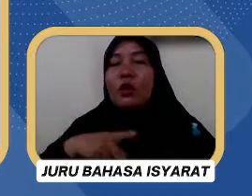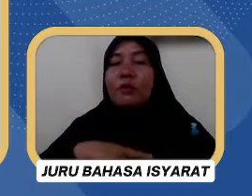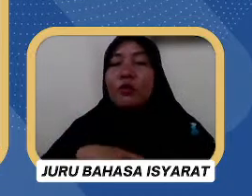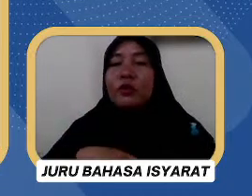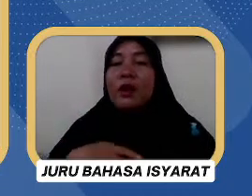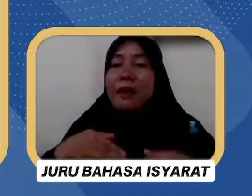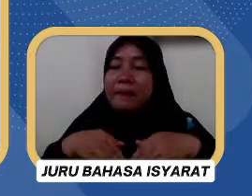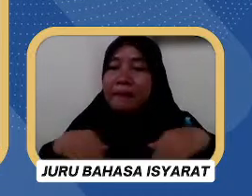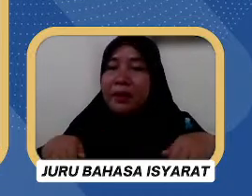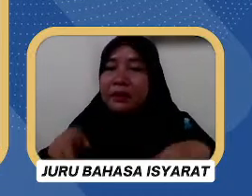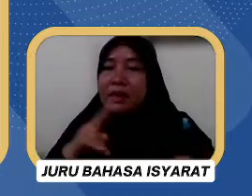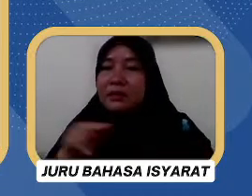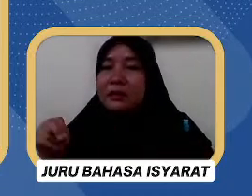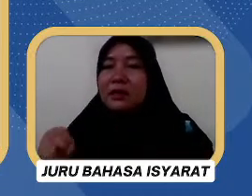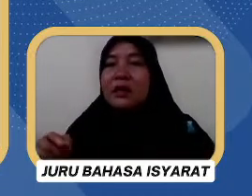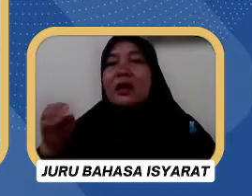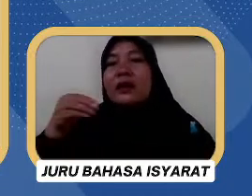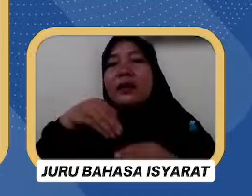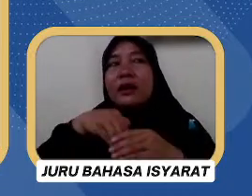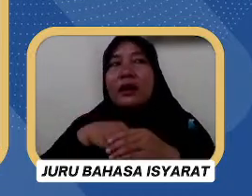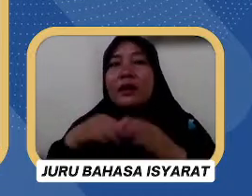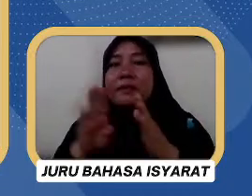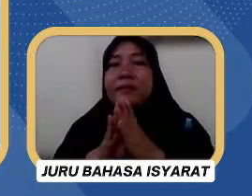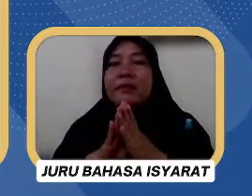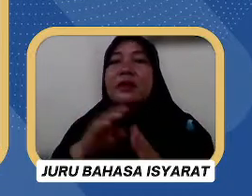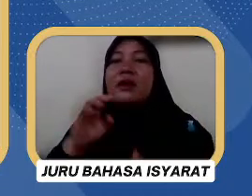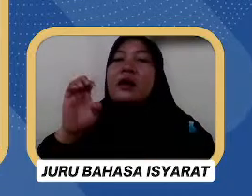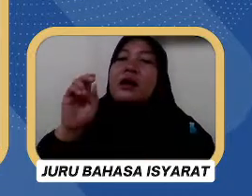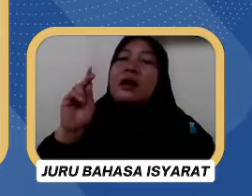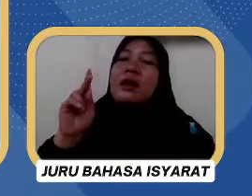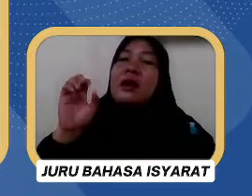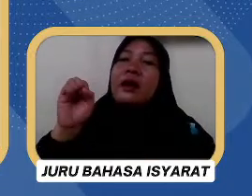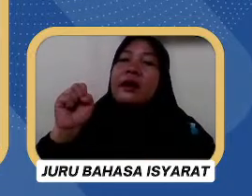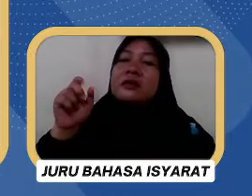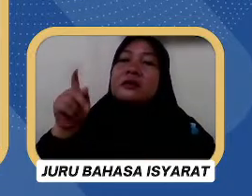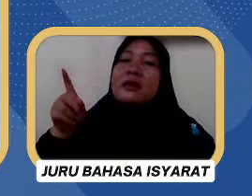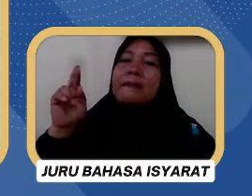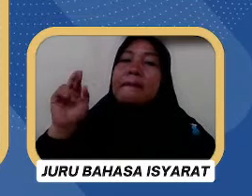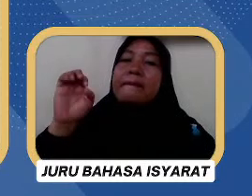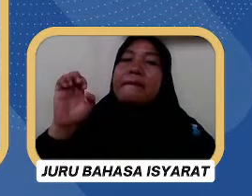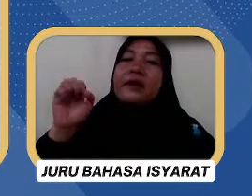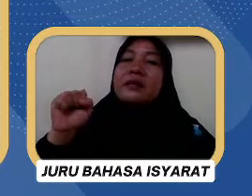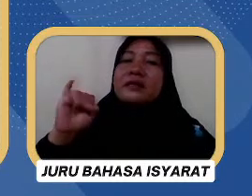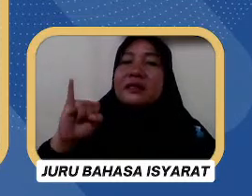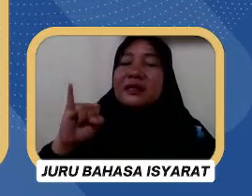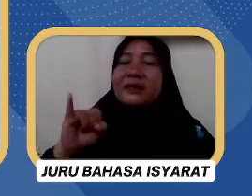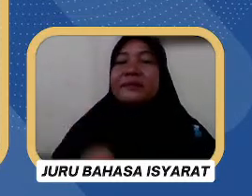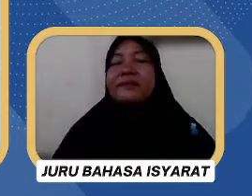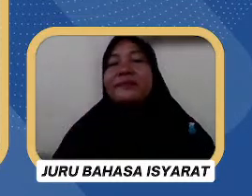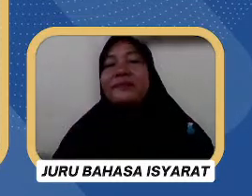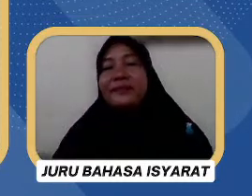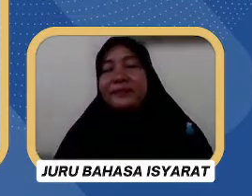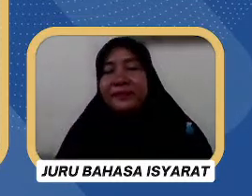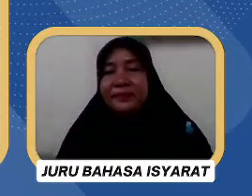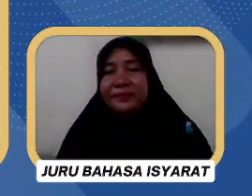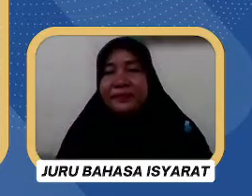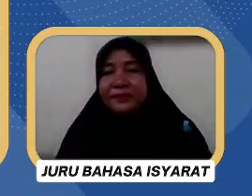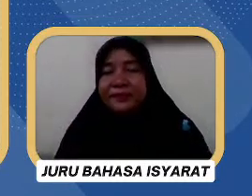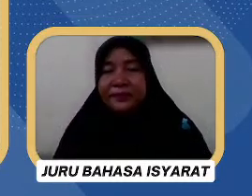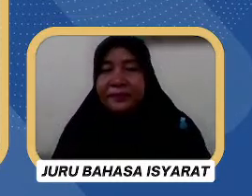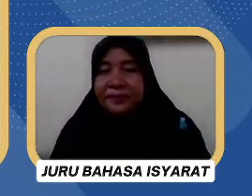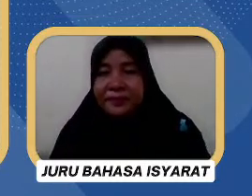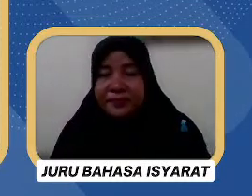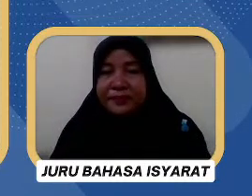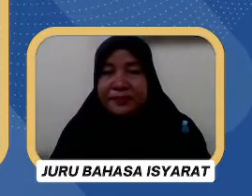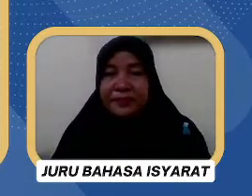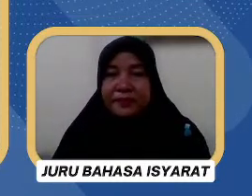kita berinteraksi untuk keperluan sosial, maka jangan melanggar hak orang lain. Seperti apa mungkin bagi teman-teman sekalian? Kita melakukan